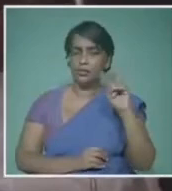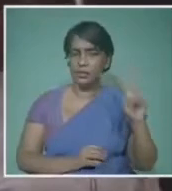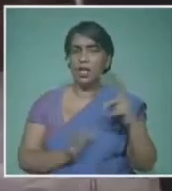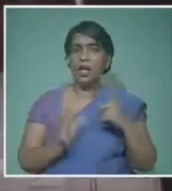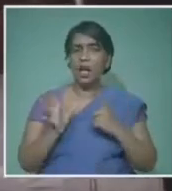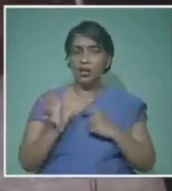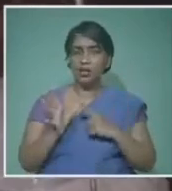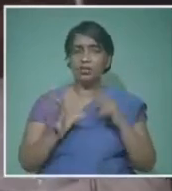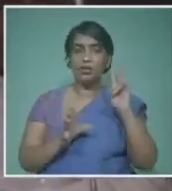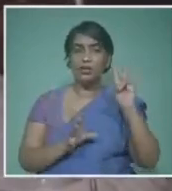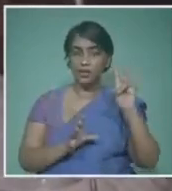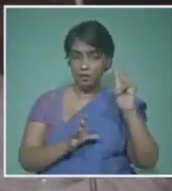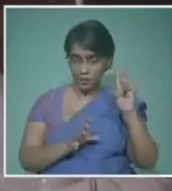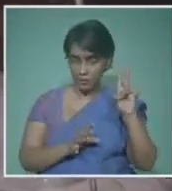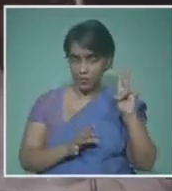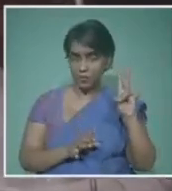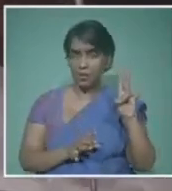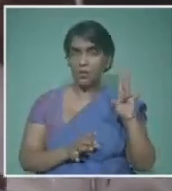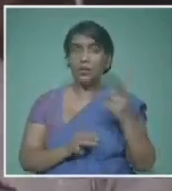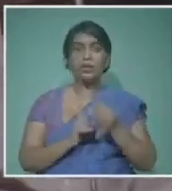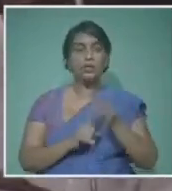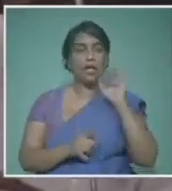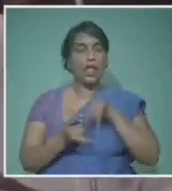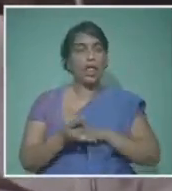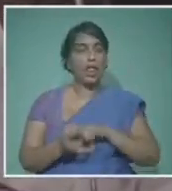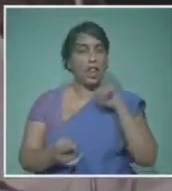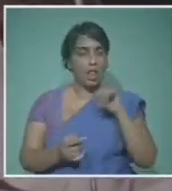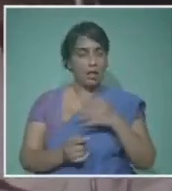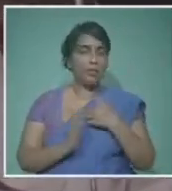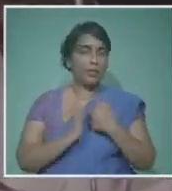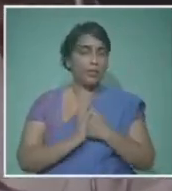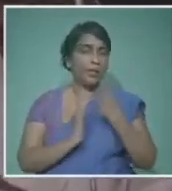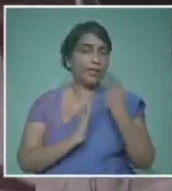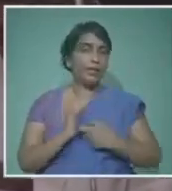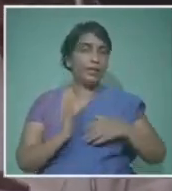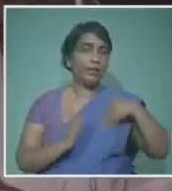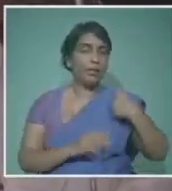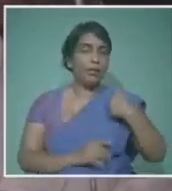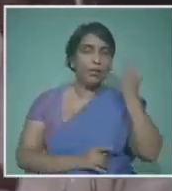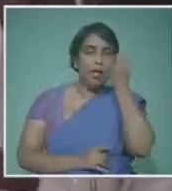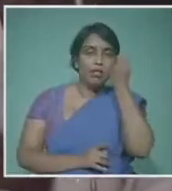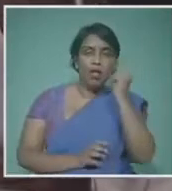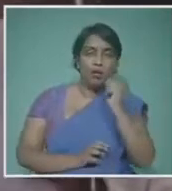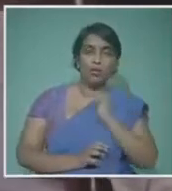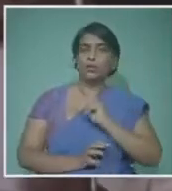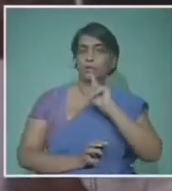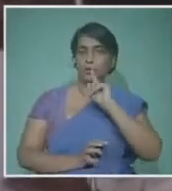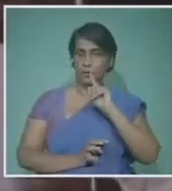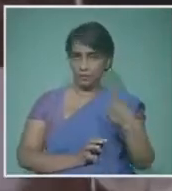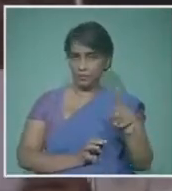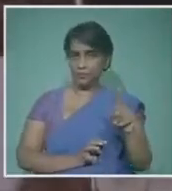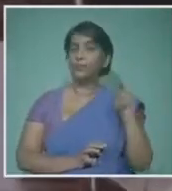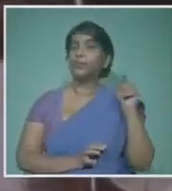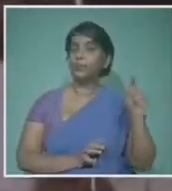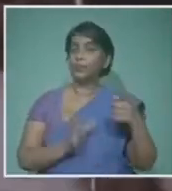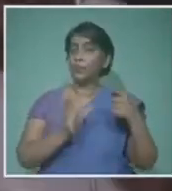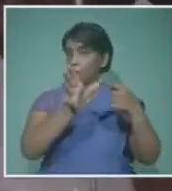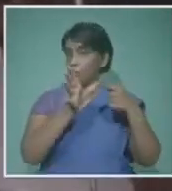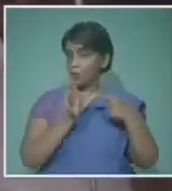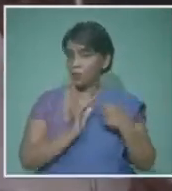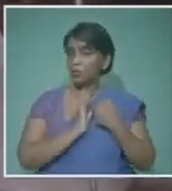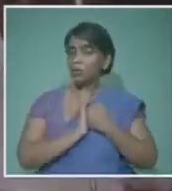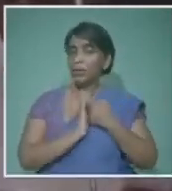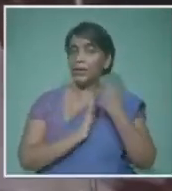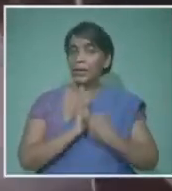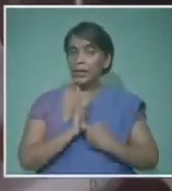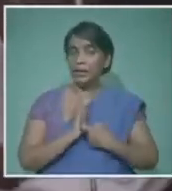2022/8/25 දින ජනාධිපති ලේකම්වරයා විසින් ගරු නීතිපතිවරයාගේ මතය විමසා ඇති අතර ඊට පිළිතුරු වශයෙන් ගරු